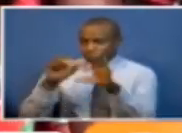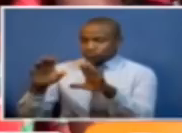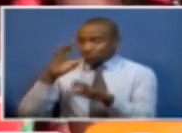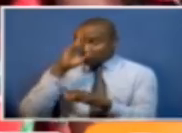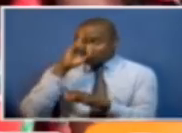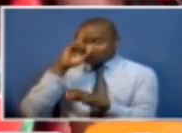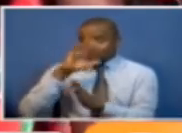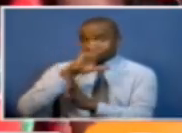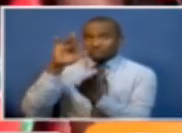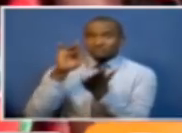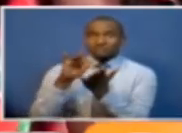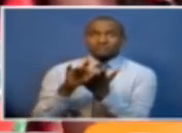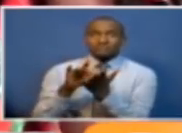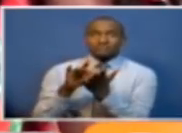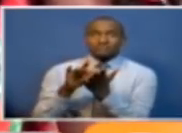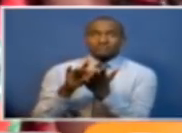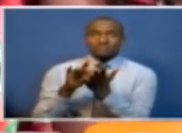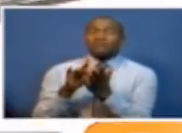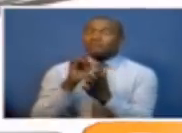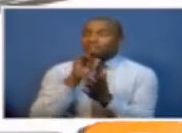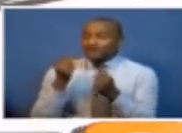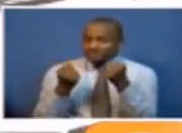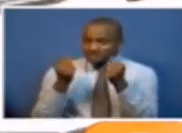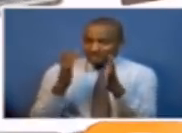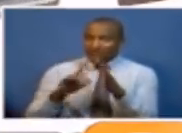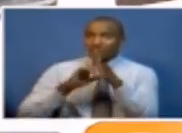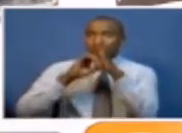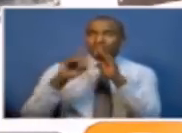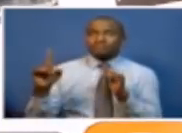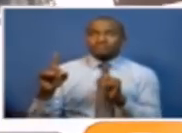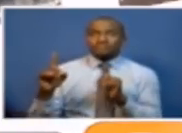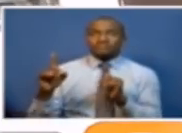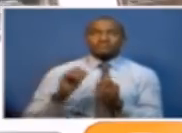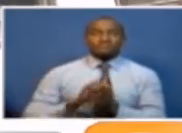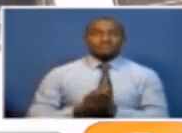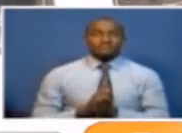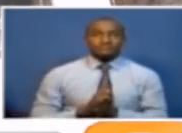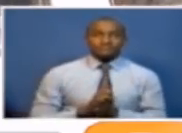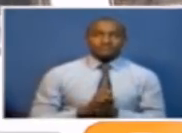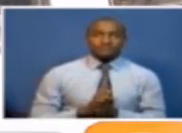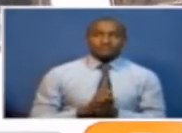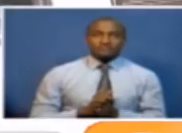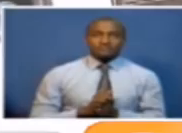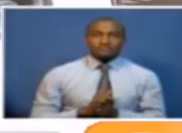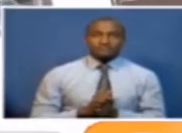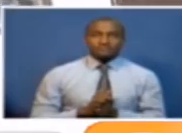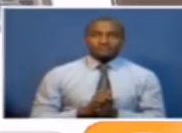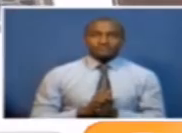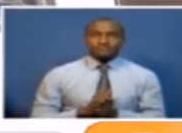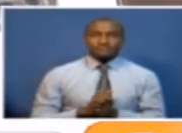cha Central baada ya dereva kutoweka. Lawrence Baraza, Nipashe Wikendi.